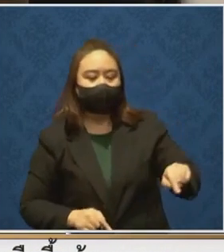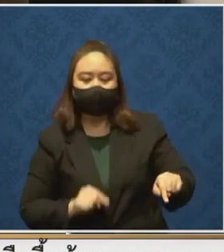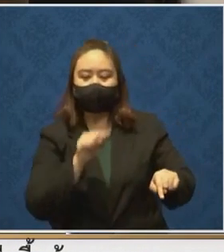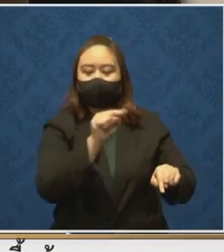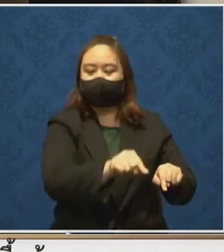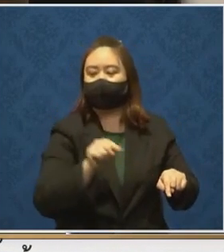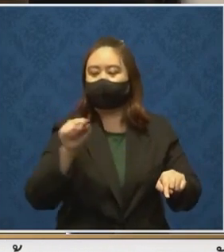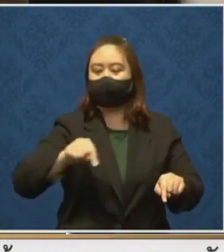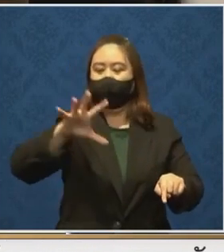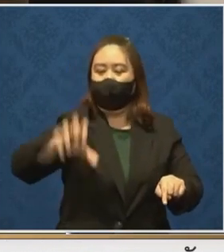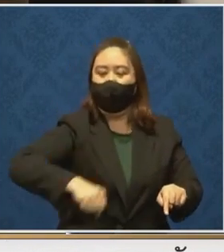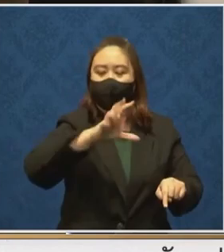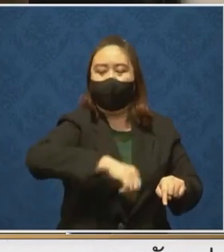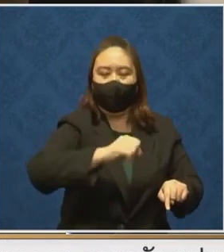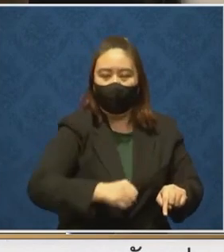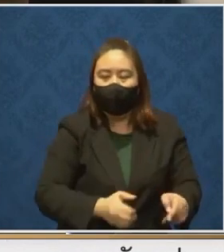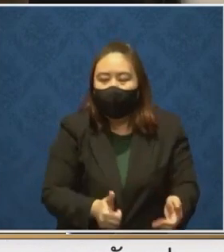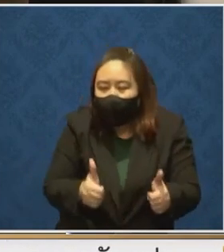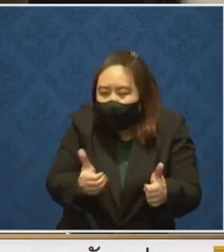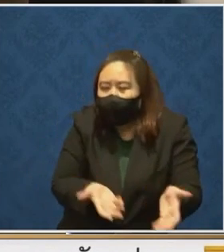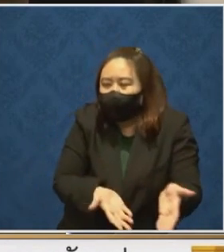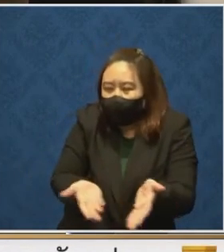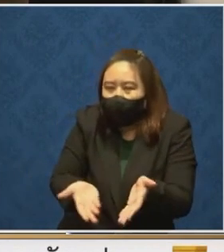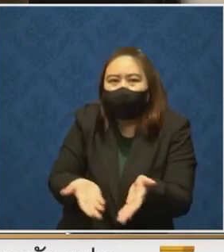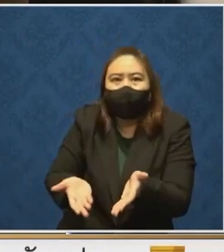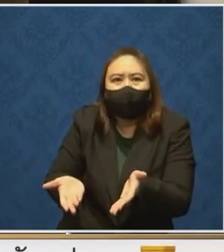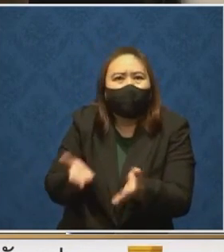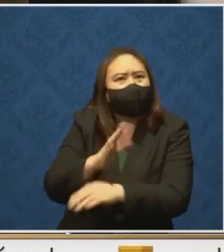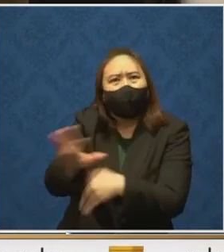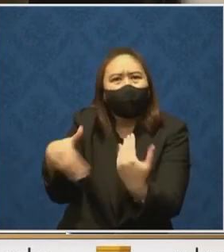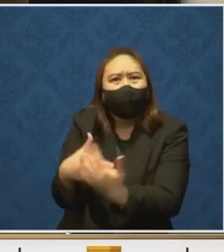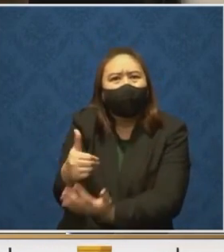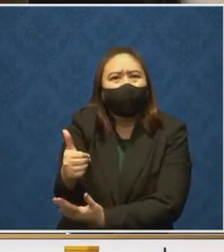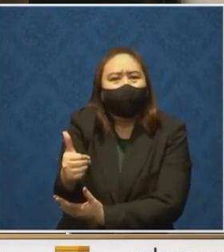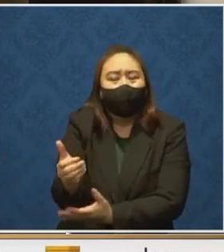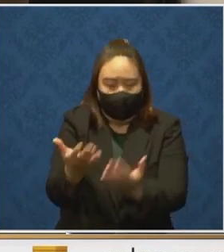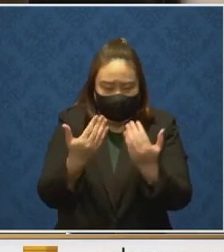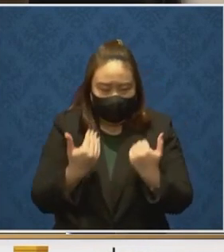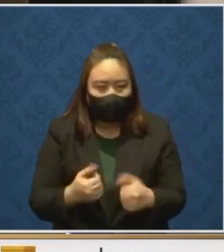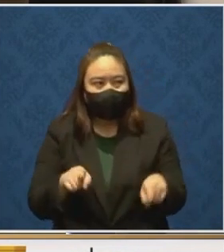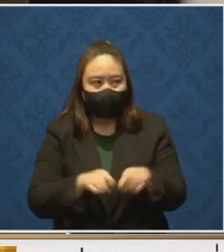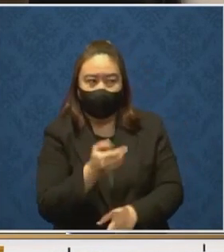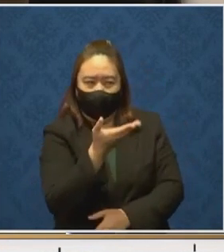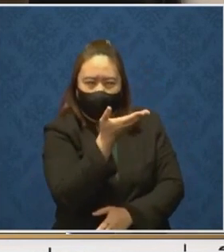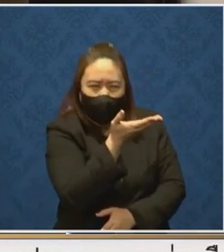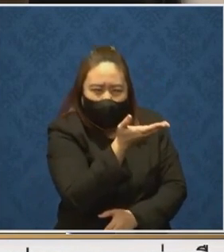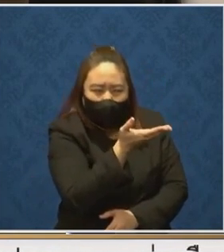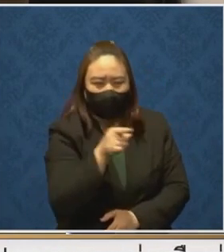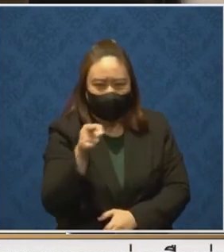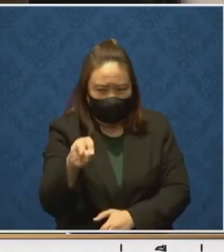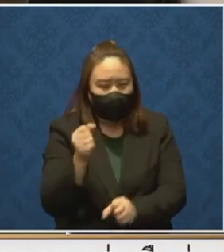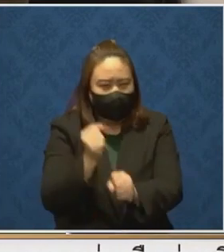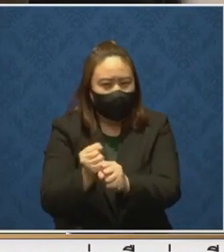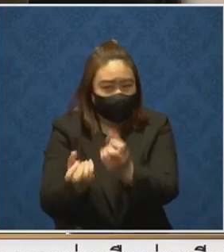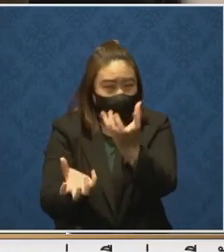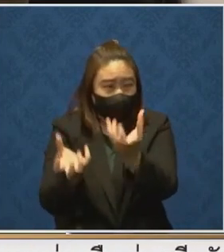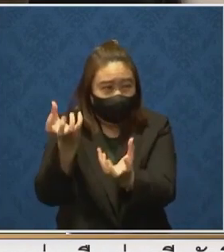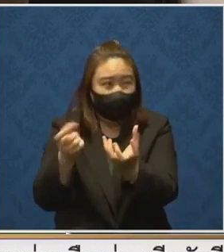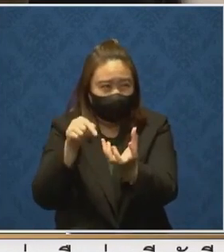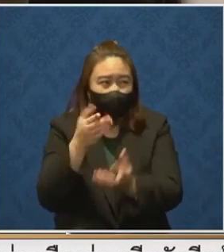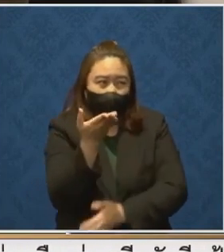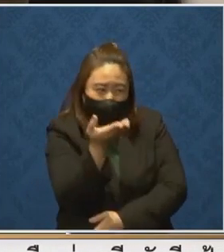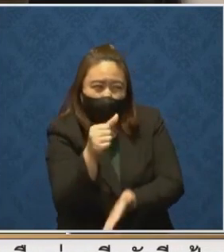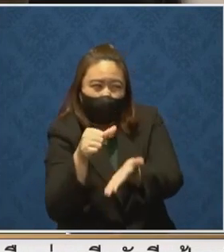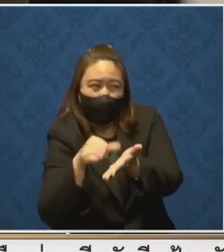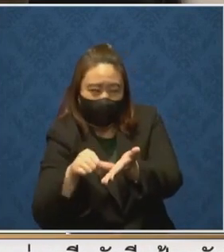องเอาอะไรเขาได้เกือบทั้งหมดไปไลถหนะที่ว่าขอต่อรองให้ลมคดีที่อยู่ในกระบนการย่ยธรรมของประเทศไปแล้ว